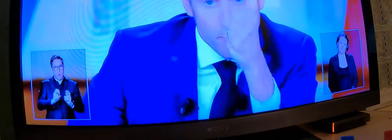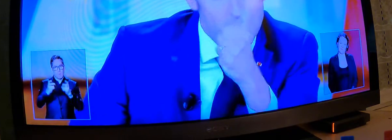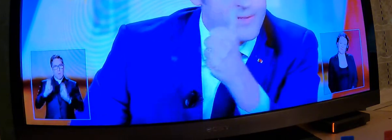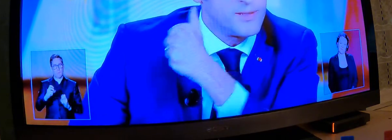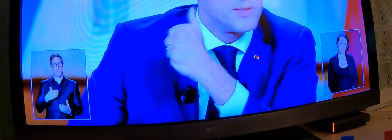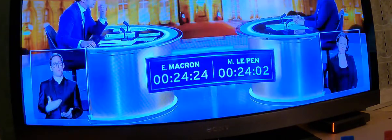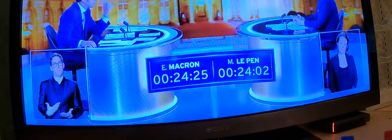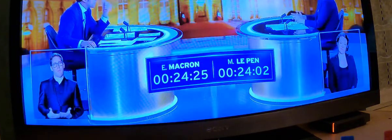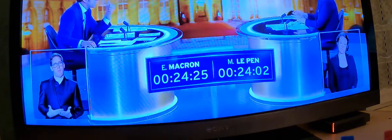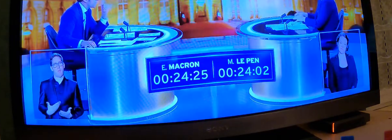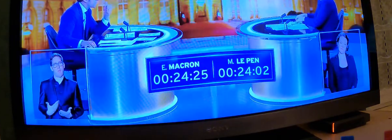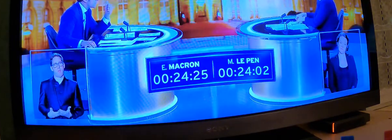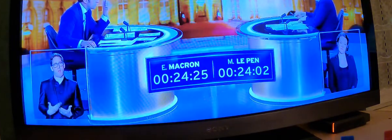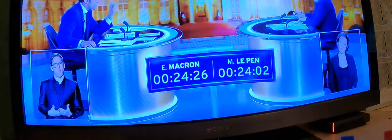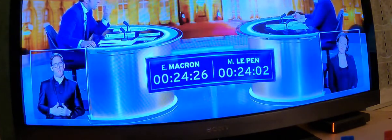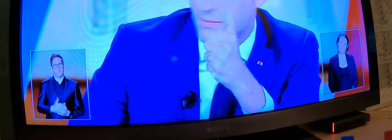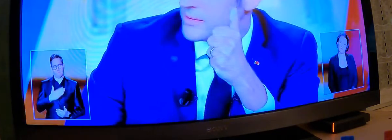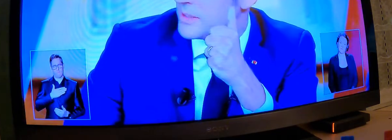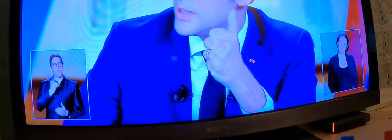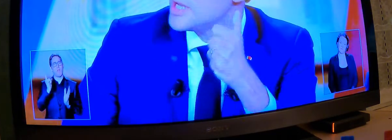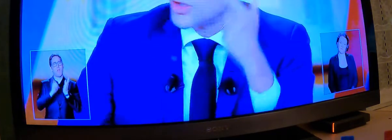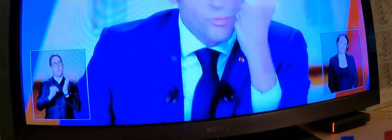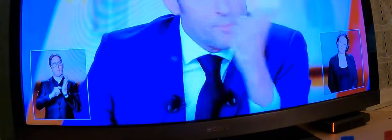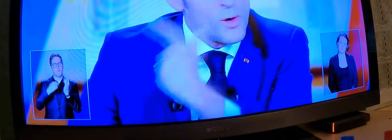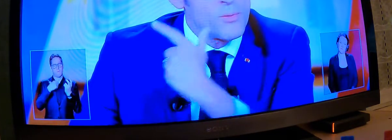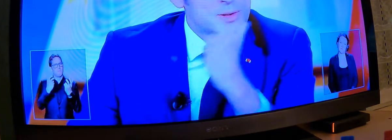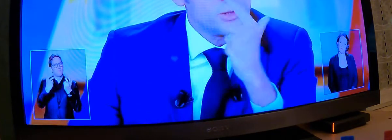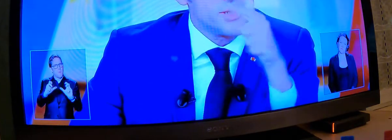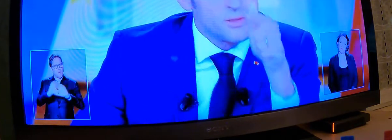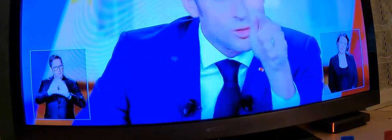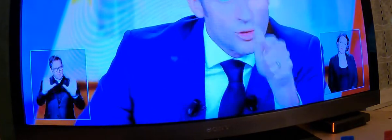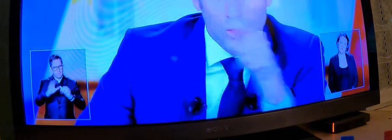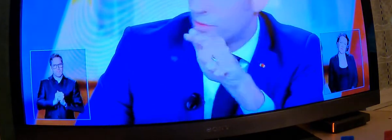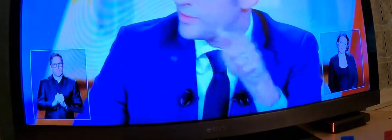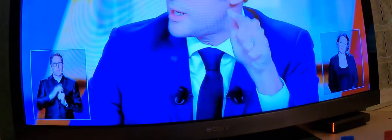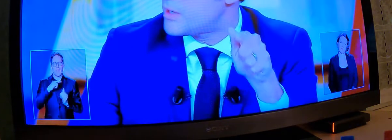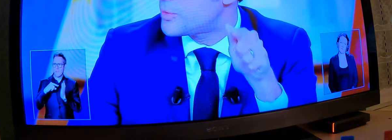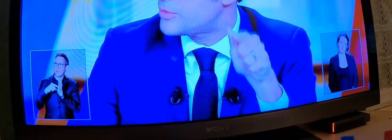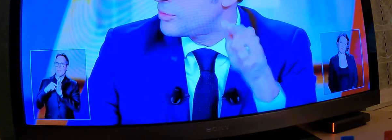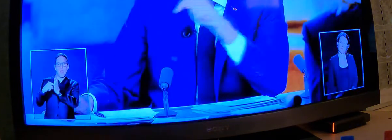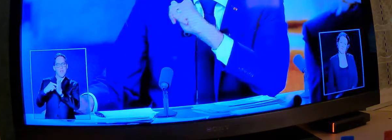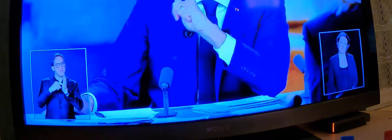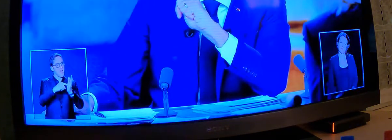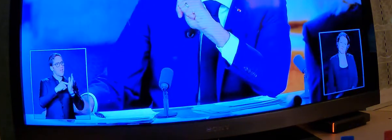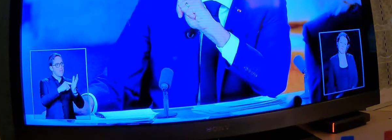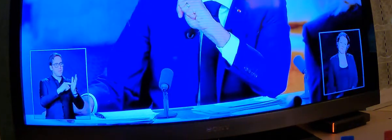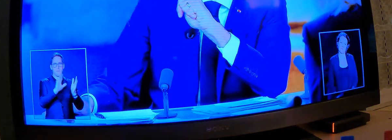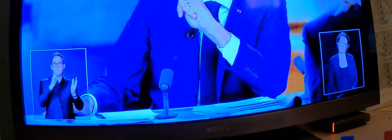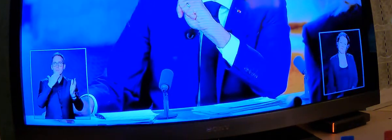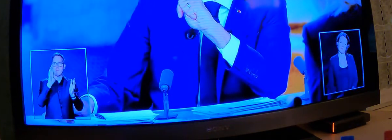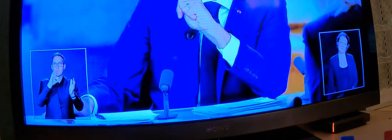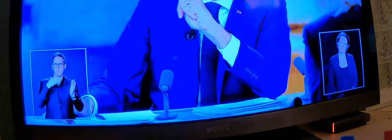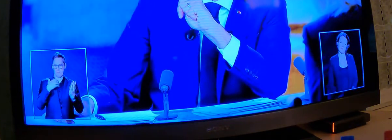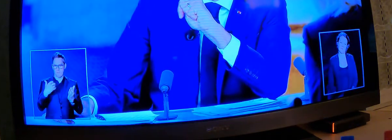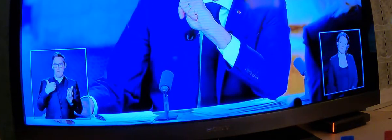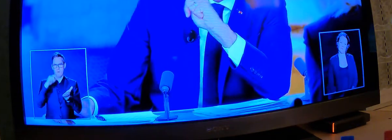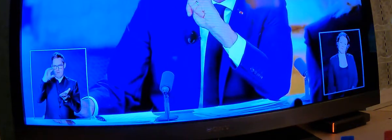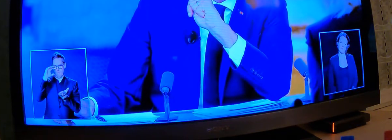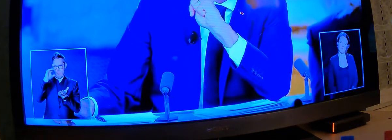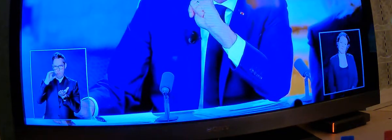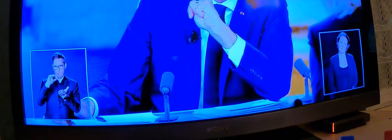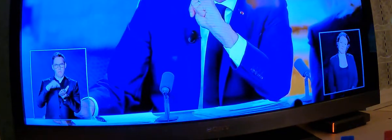Donc je ne veux pas baisser, je ne veux pas augmenter les impôts, je veux qu'ils baissent. Je ne veux pas augmenter notre dette, je veux commencer à la rembourser sous ce quinquennat qui vient,